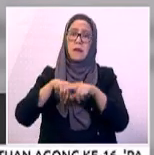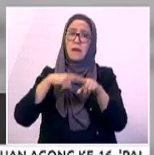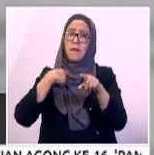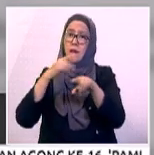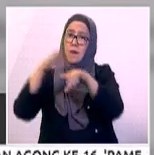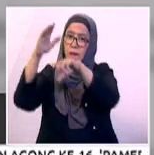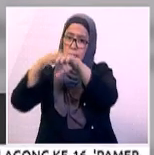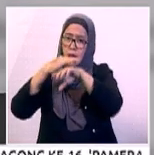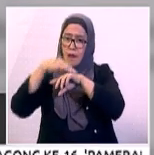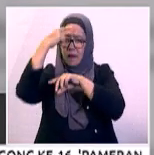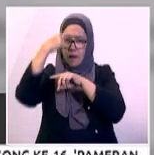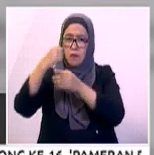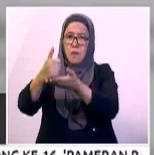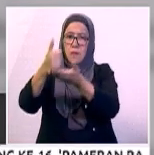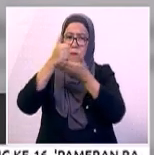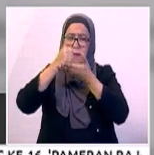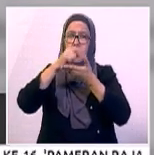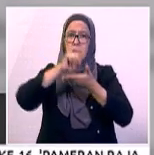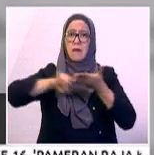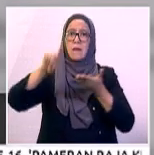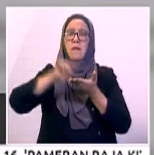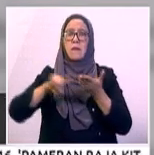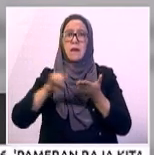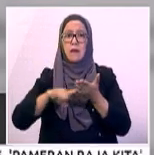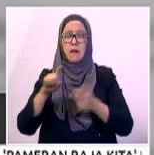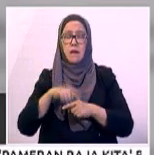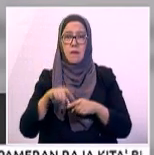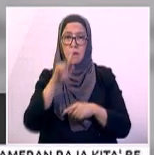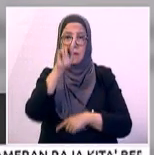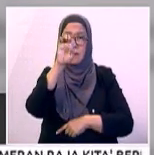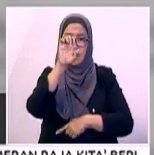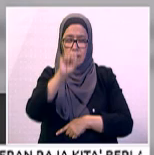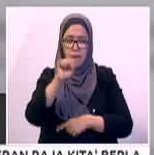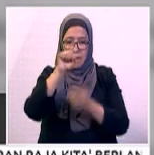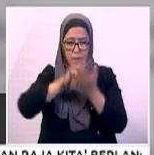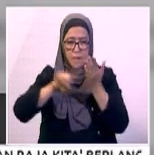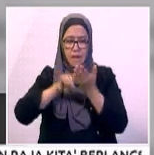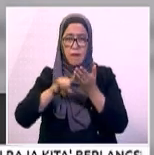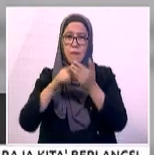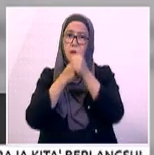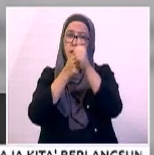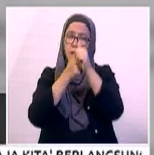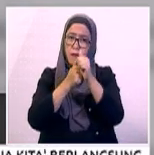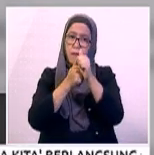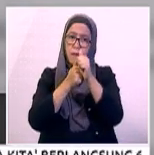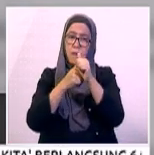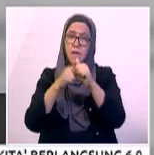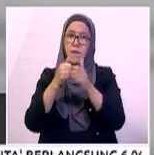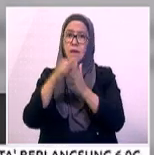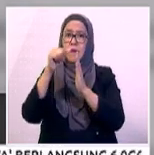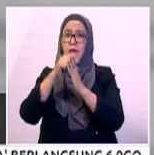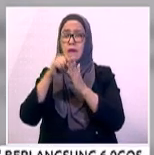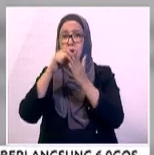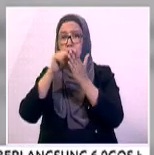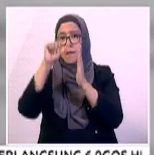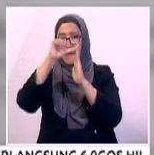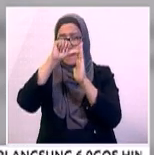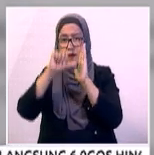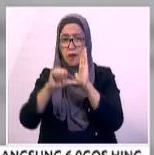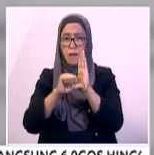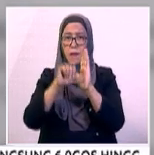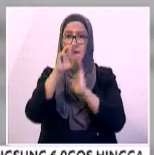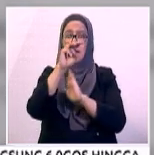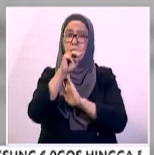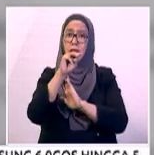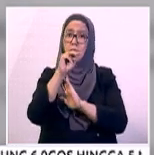membantu siasatan. Kes disiasat mengikut Seksyen 233 Akta Komunikasi dan Multimedia 1998 kerana